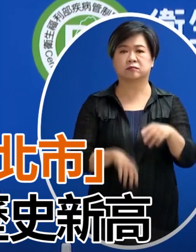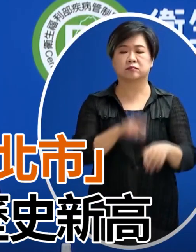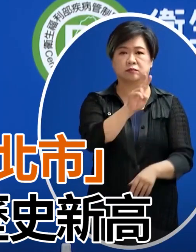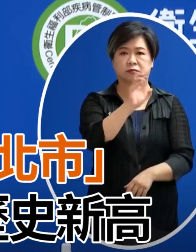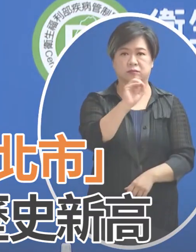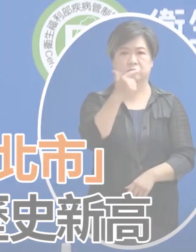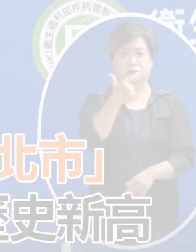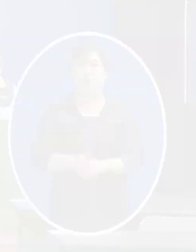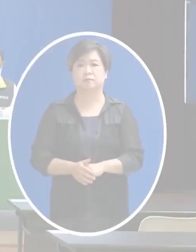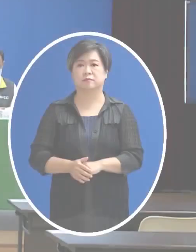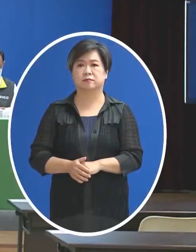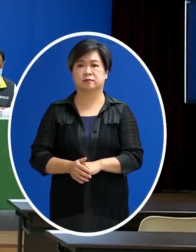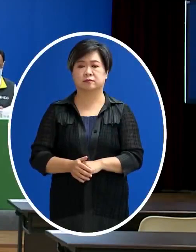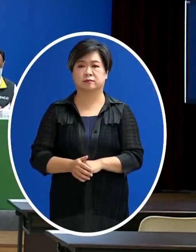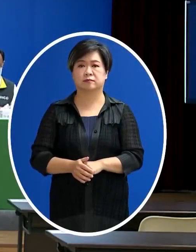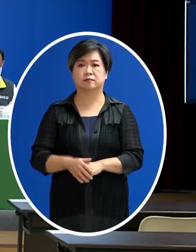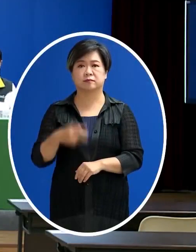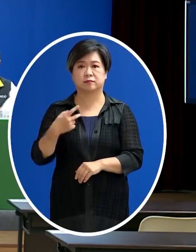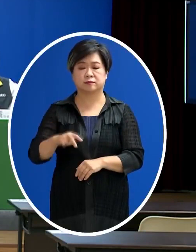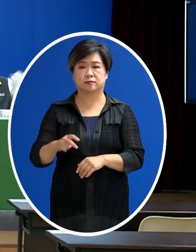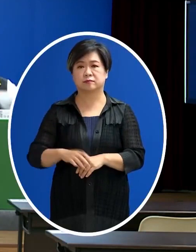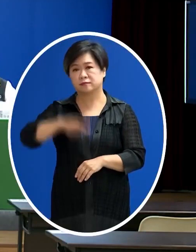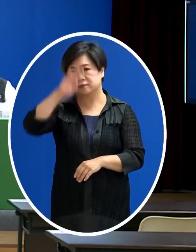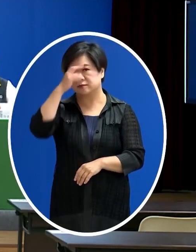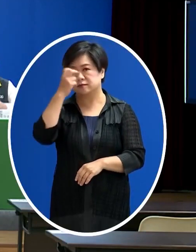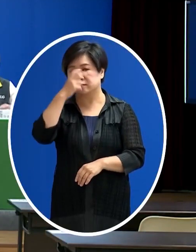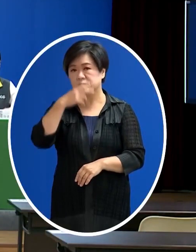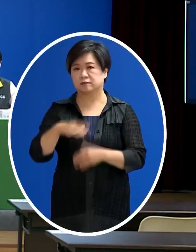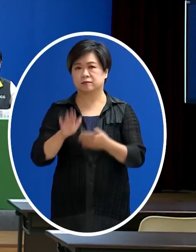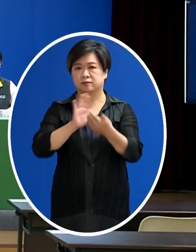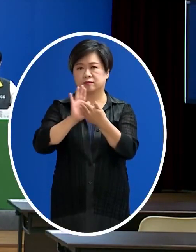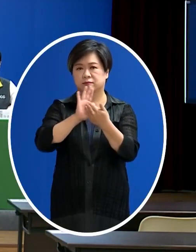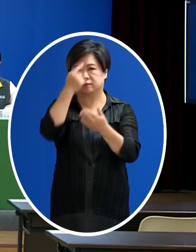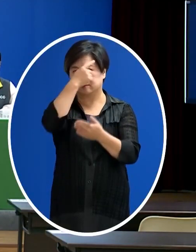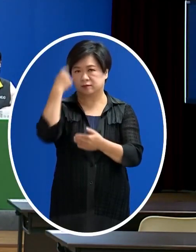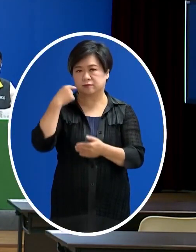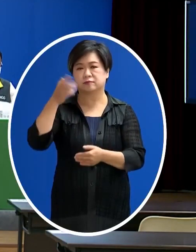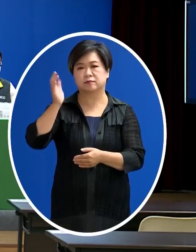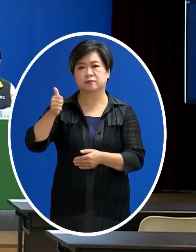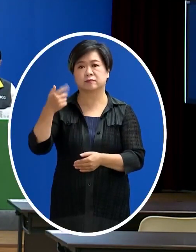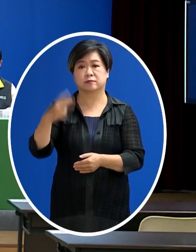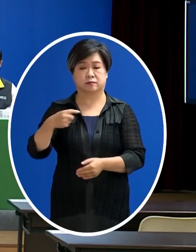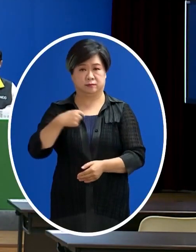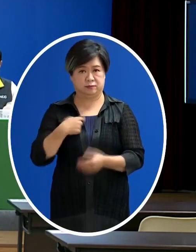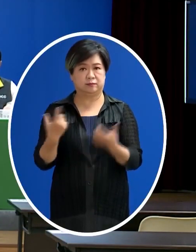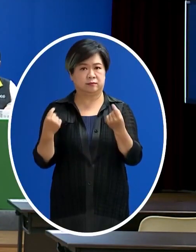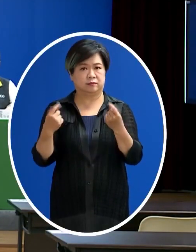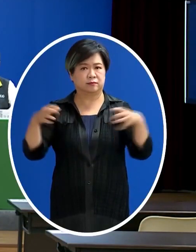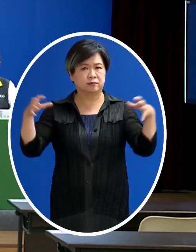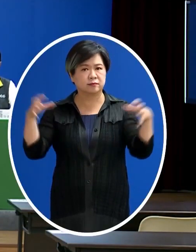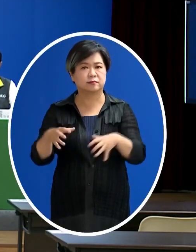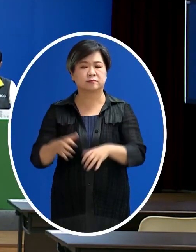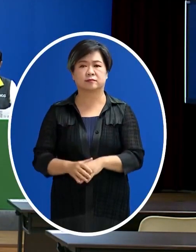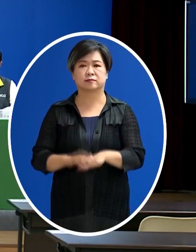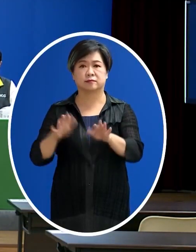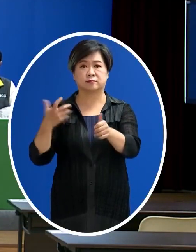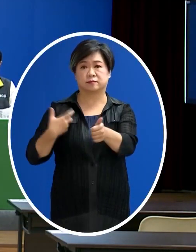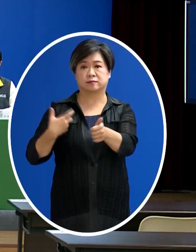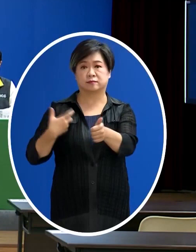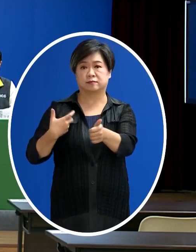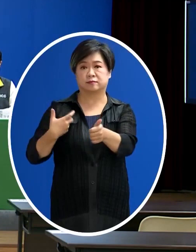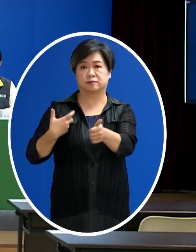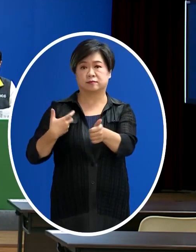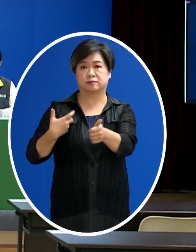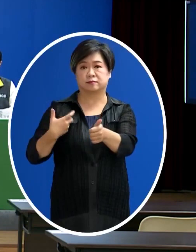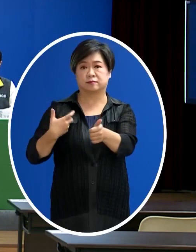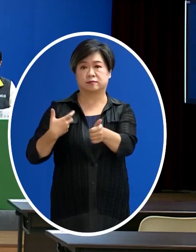例境外移入。 好，疾管署的防疫师哈陈婉清陈医师以及我啊，现在就请我们指挥官来跟大家说